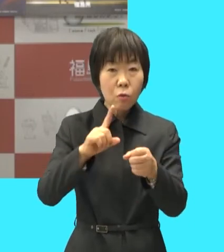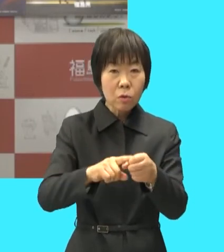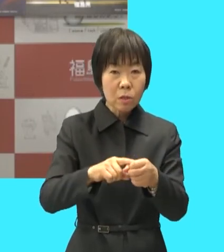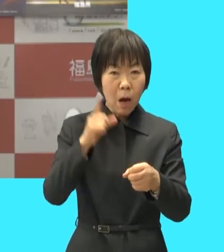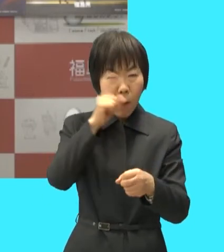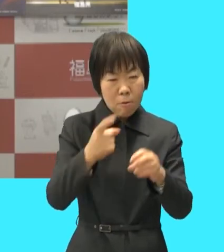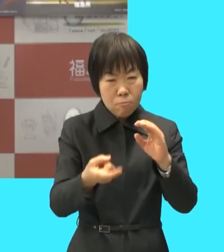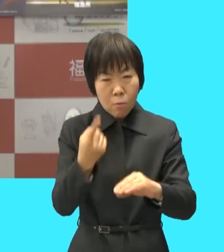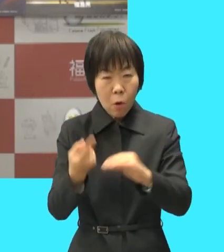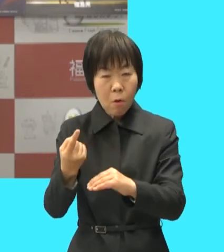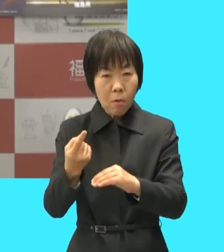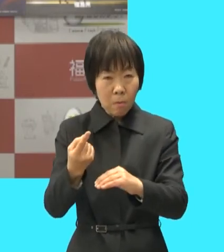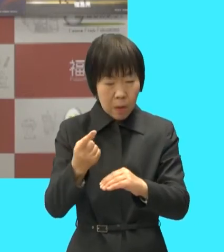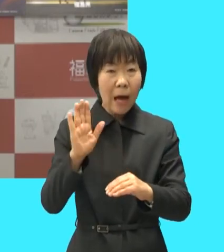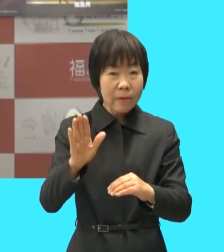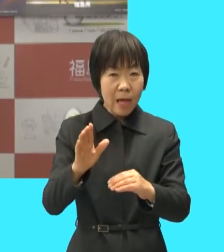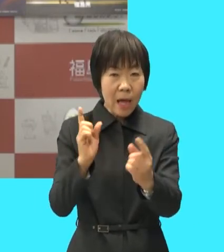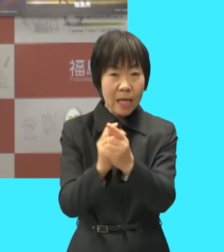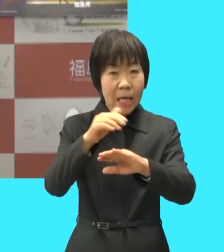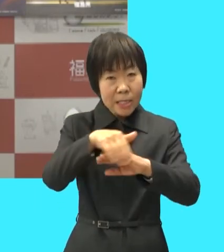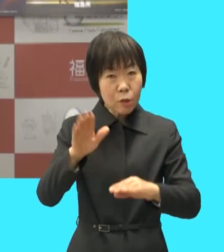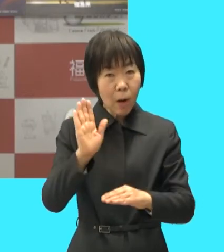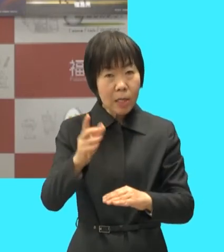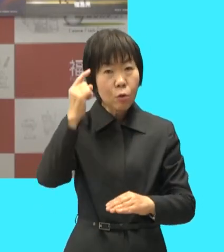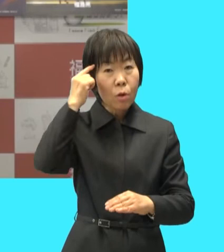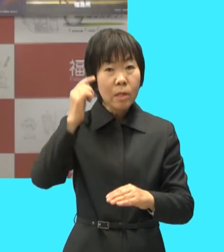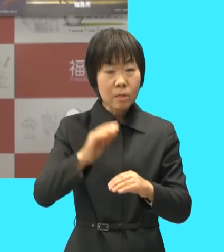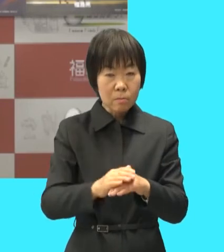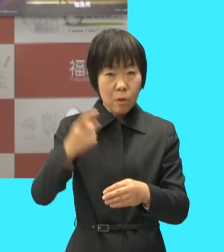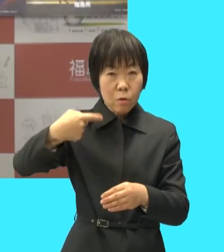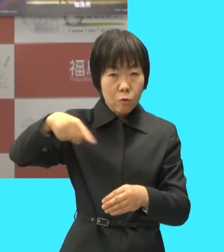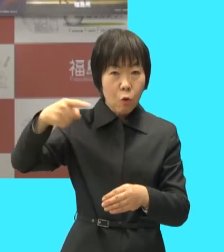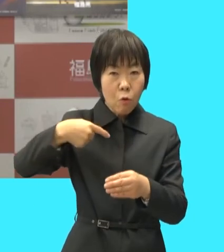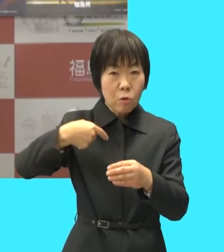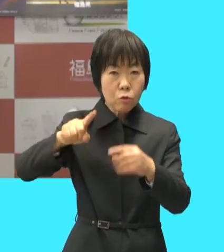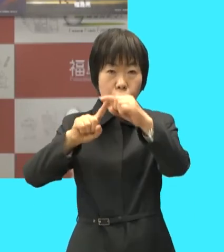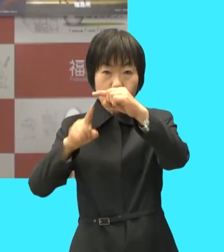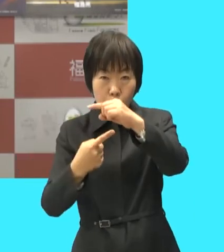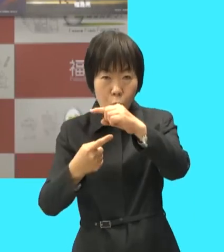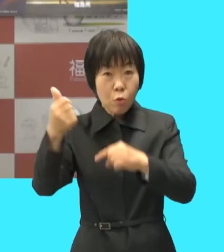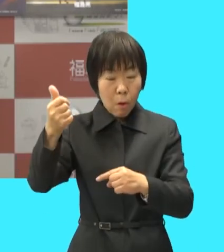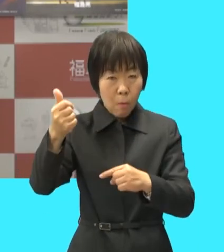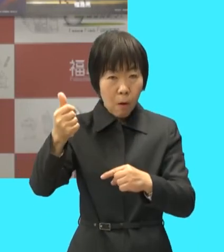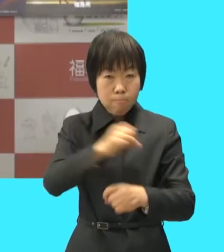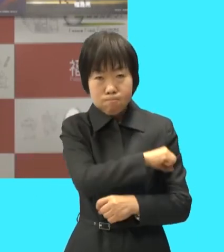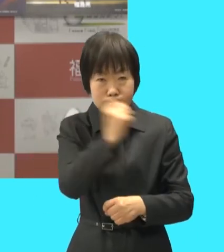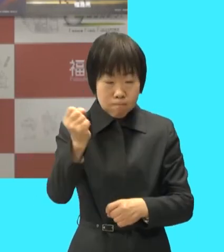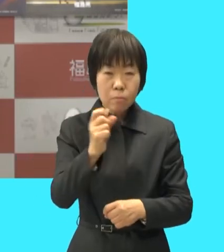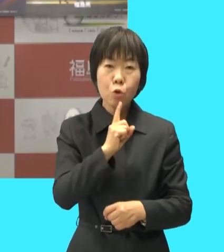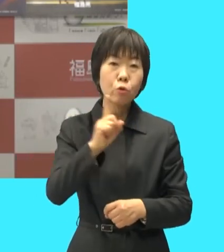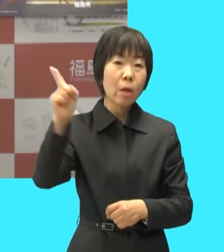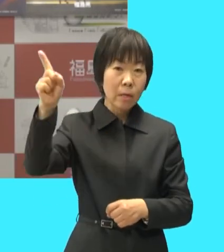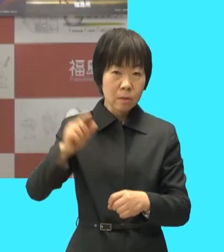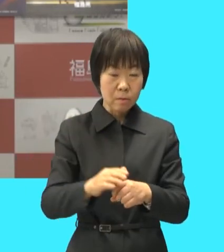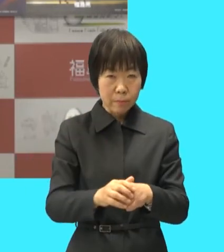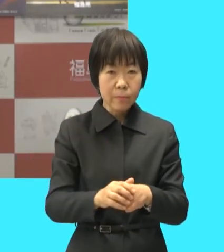てですね、いろいろ対策をされてきたと思うんですけれども、こういう、教育長の方も言語道断という言い方をされてましたけれども、言語道断な、